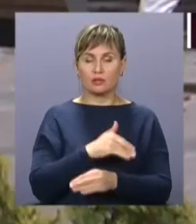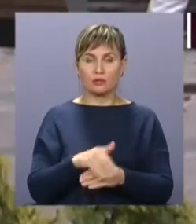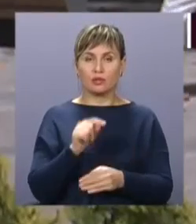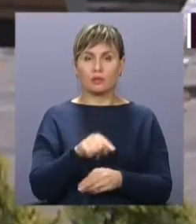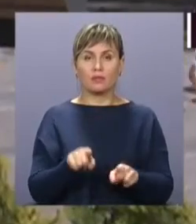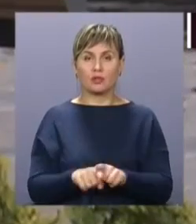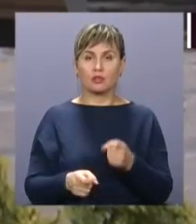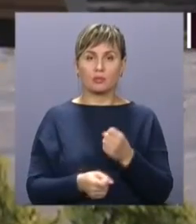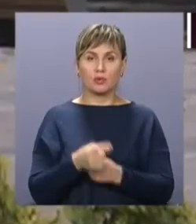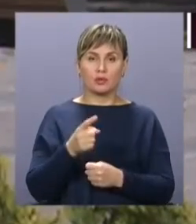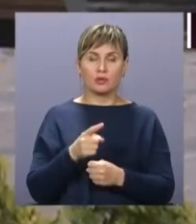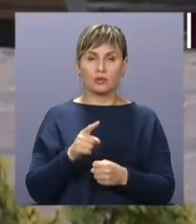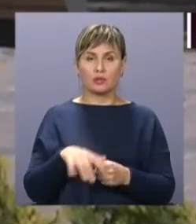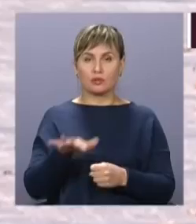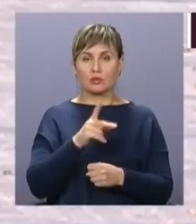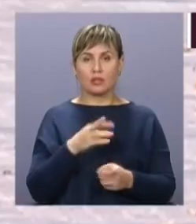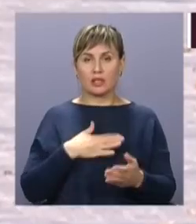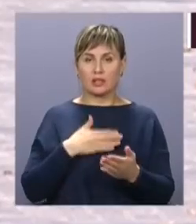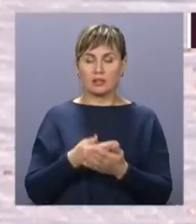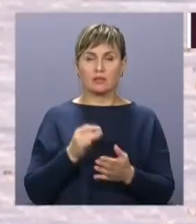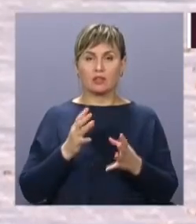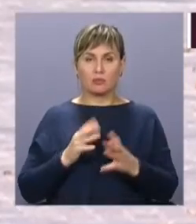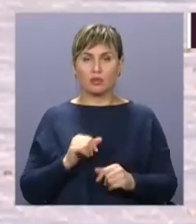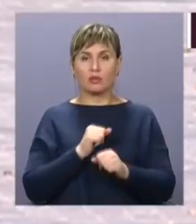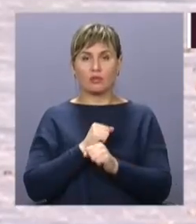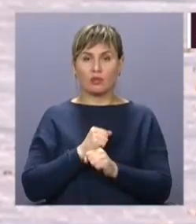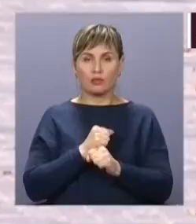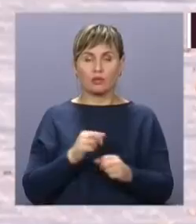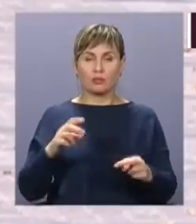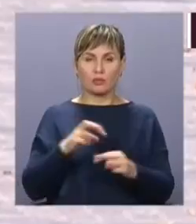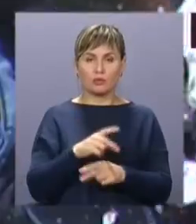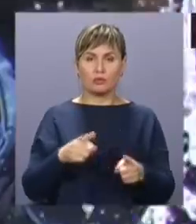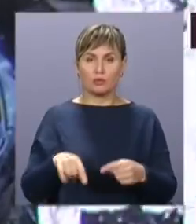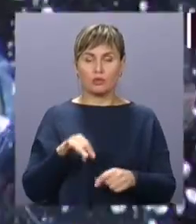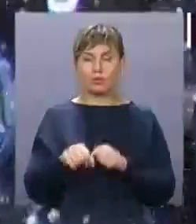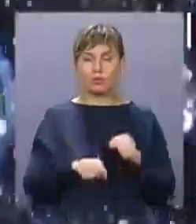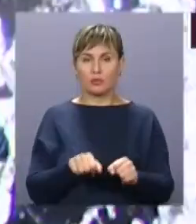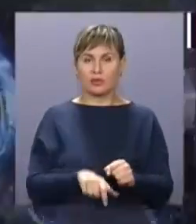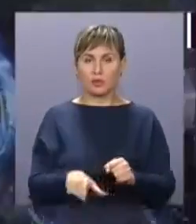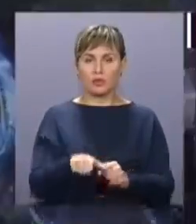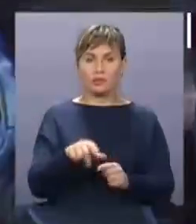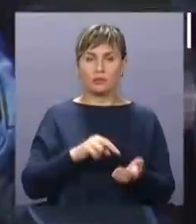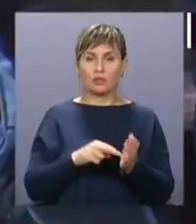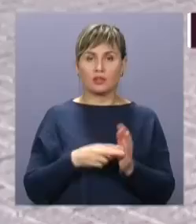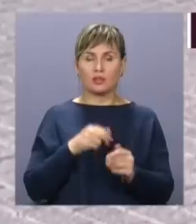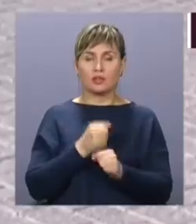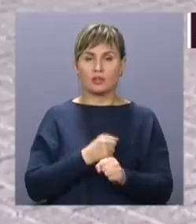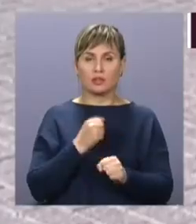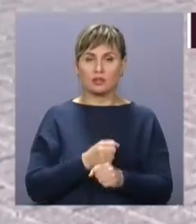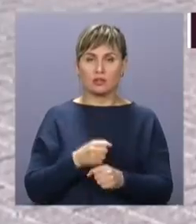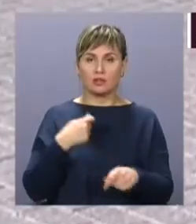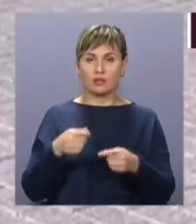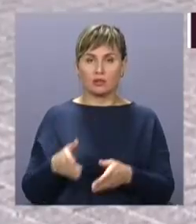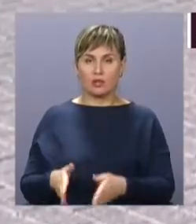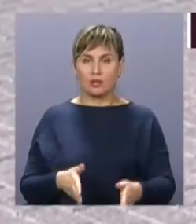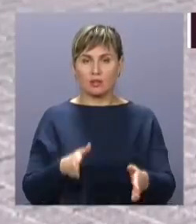тоже появятся тематические зоны для активного и спокойного отдыха, пешеходные участки и велосипедные дорожки. Планируется развернуть торговые коридоры и